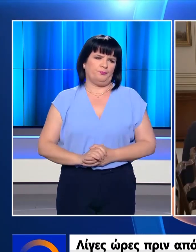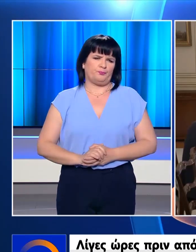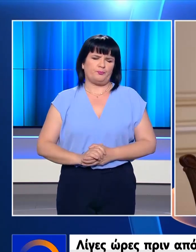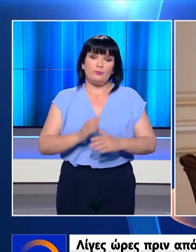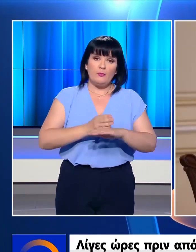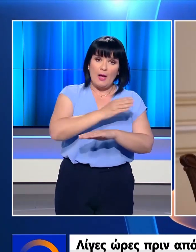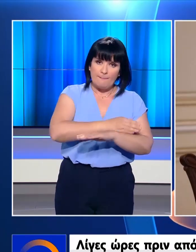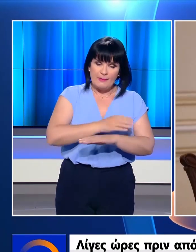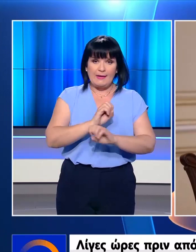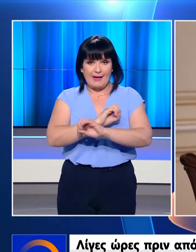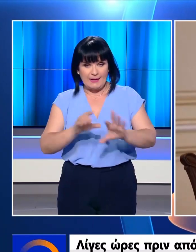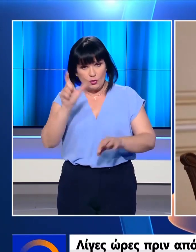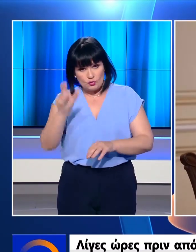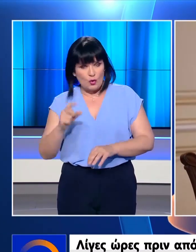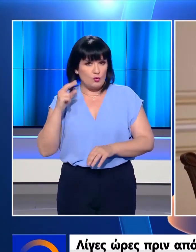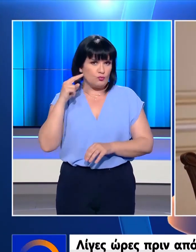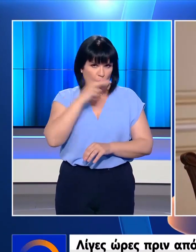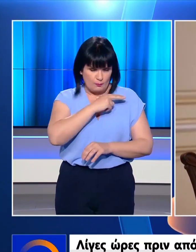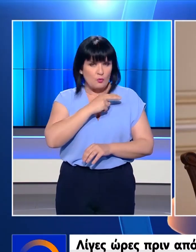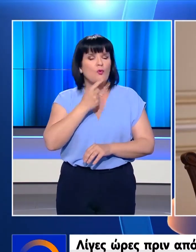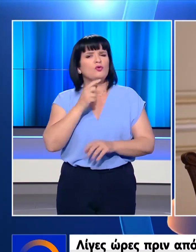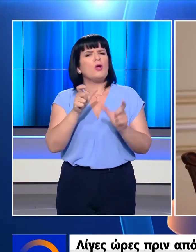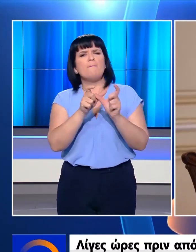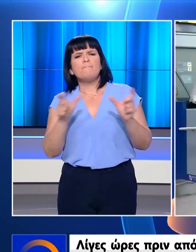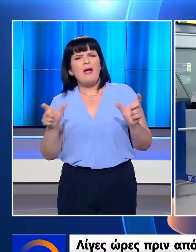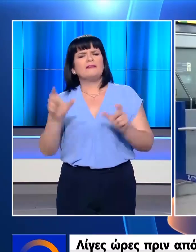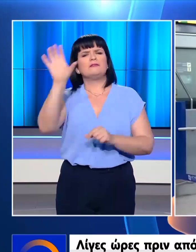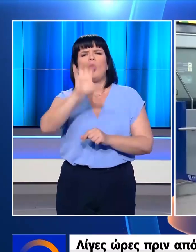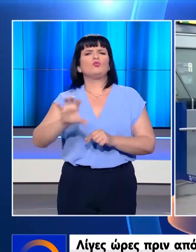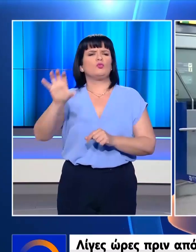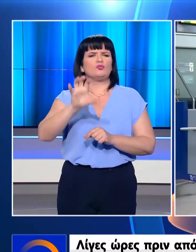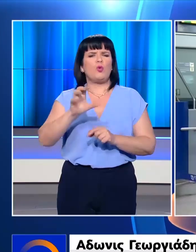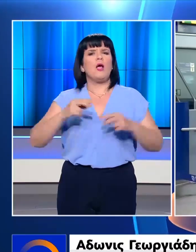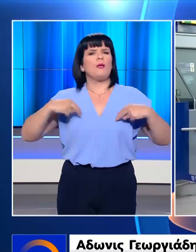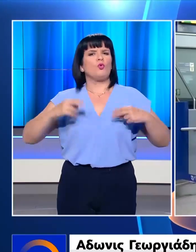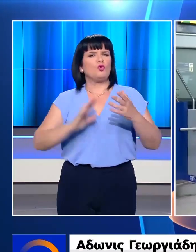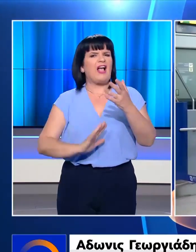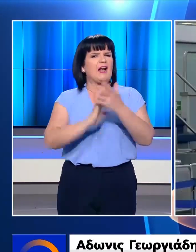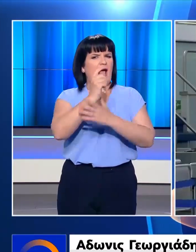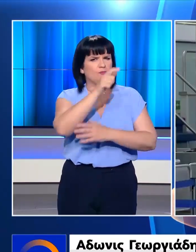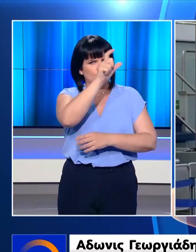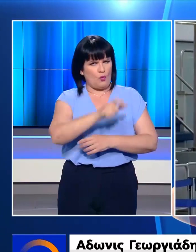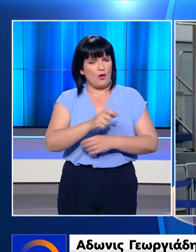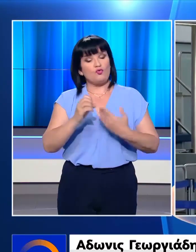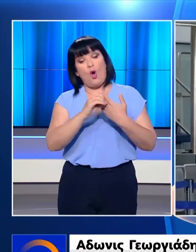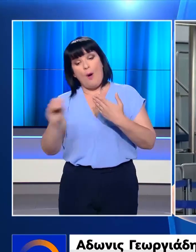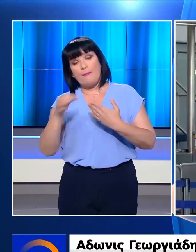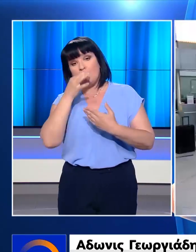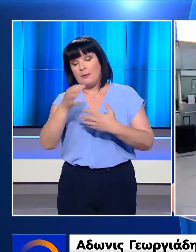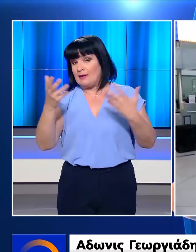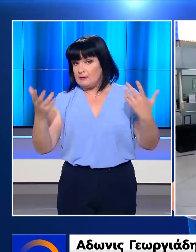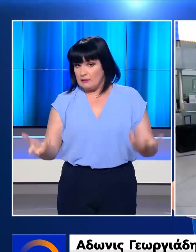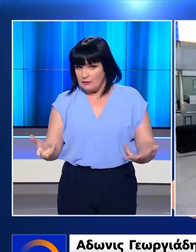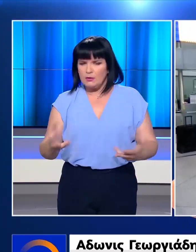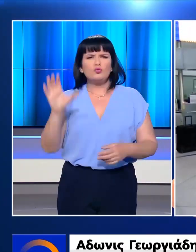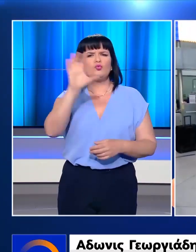Λίγες ώρες πριν από τις ανακοινώσεις του Πρωθυπουργού Κυριάκου Μητσοτάκη για τα μέτρα στον τουρισμό, ο Υπουργός Ανάπτυξης Αδώνης Γεωργιάδης από τη συγνότητα του Open σημείωσε